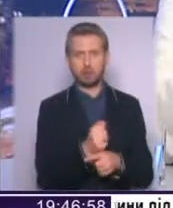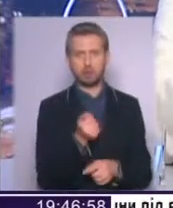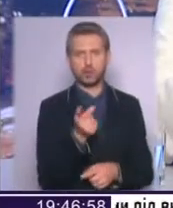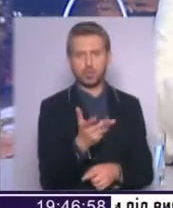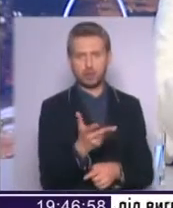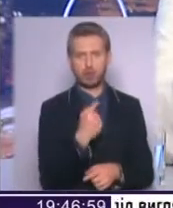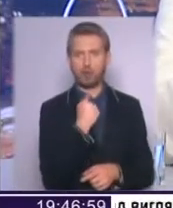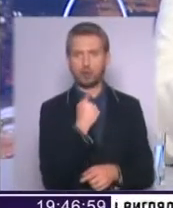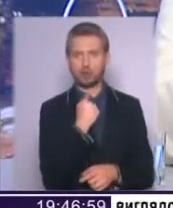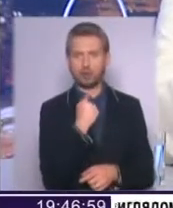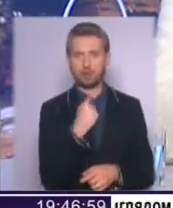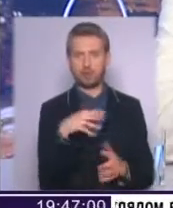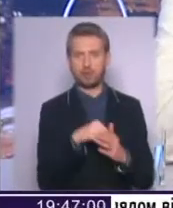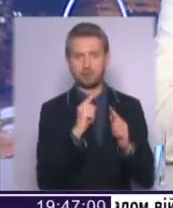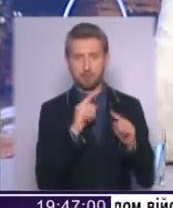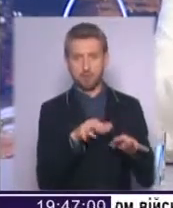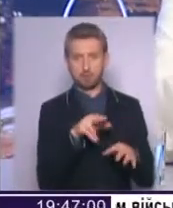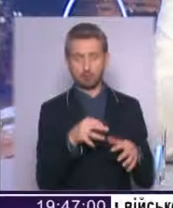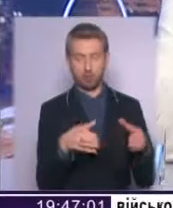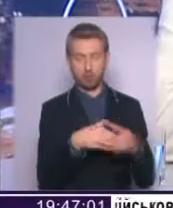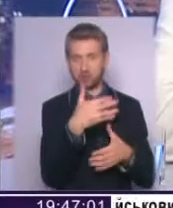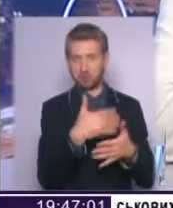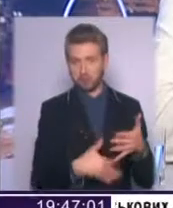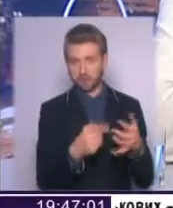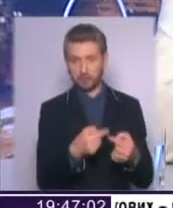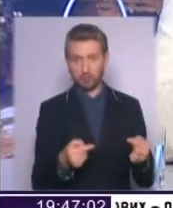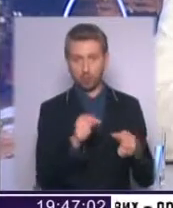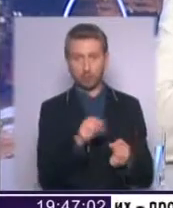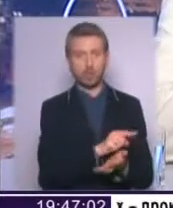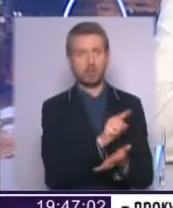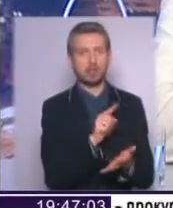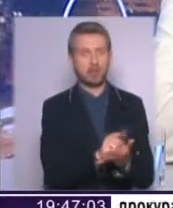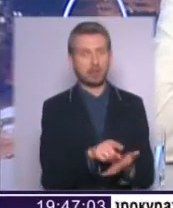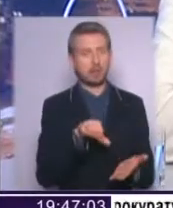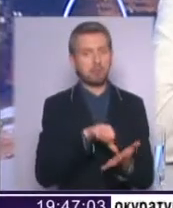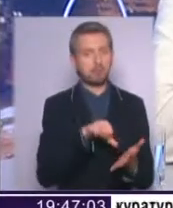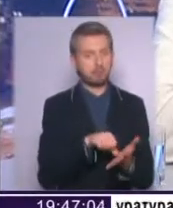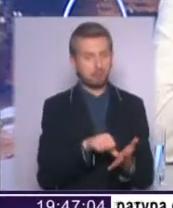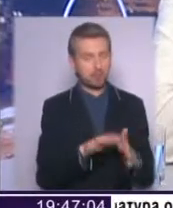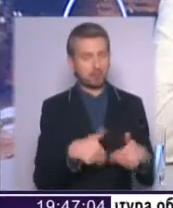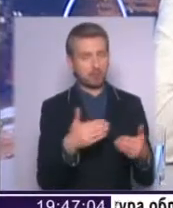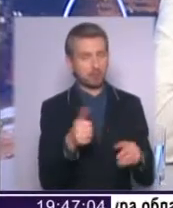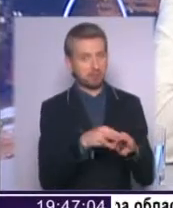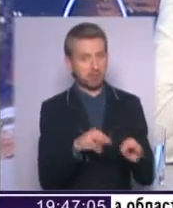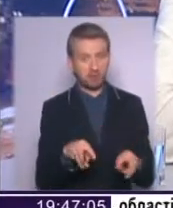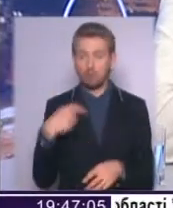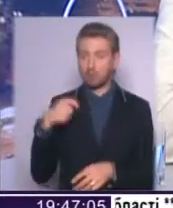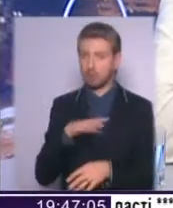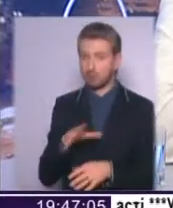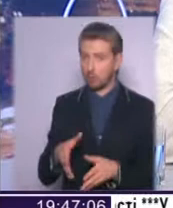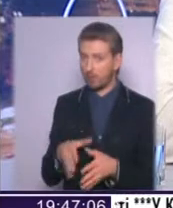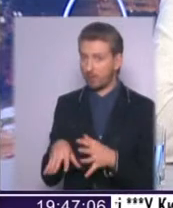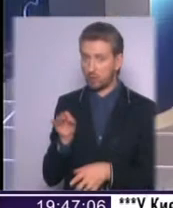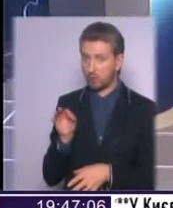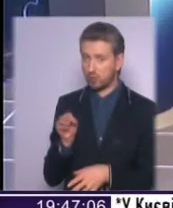кількість голосів в парламенті по партійних спитках. Відповідно, вона і зобов'язана представляти прем'єр-міністра. Тобто у президента не було вибору?